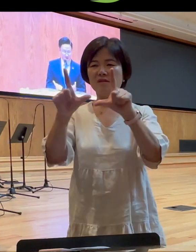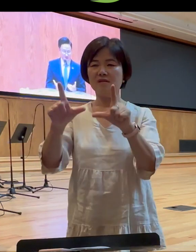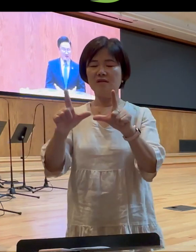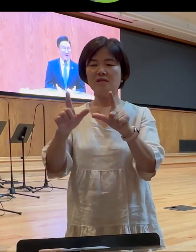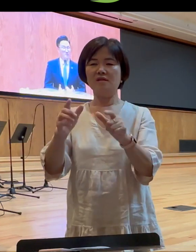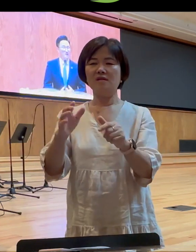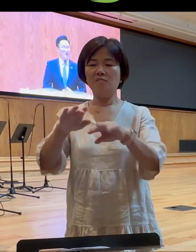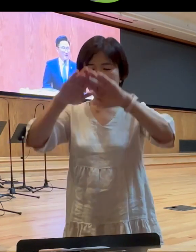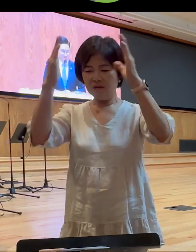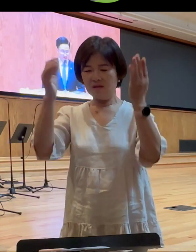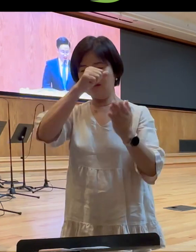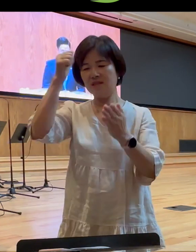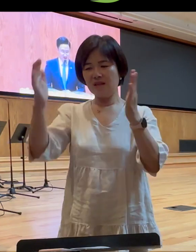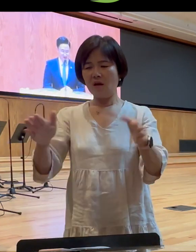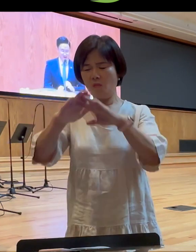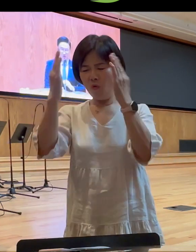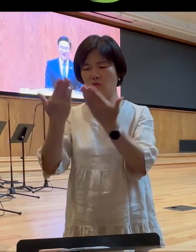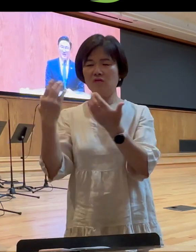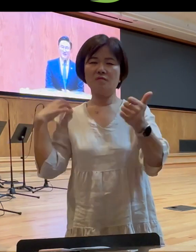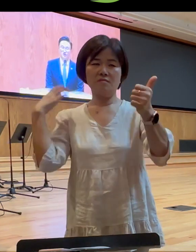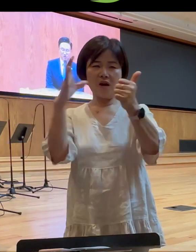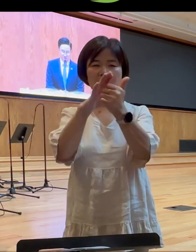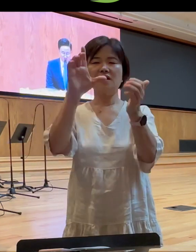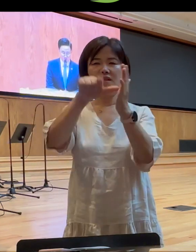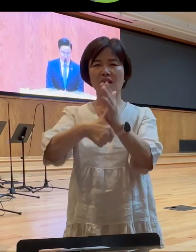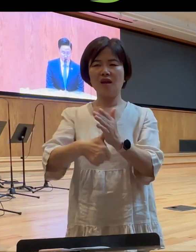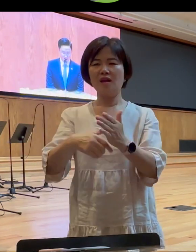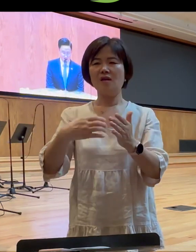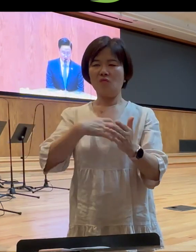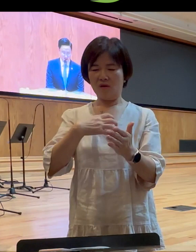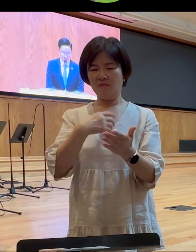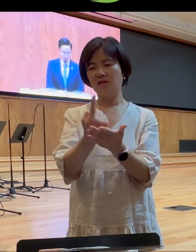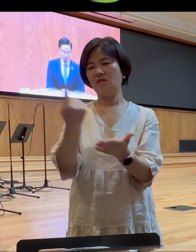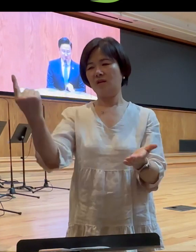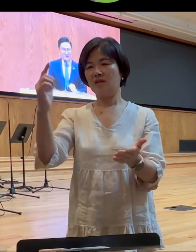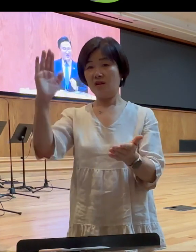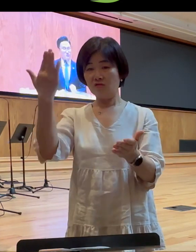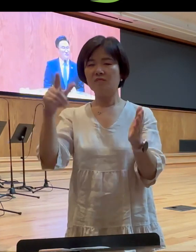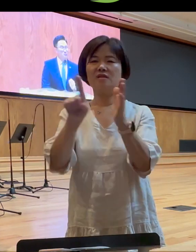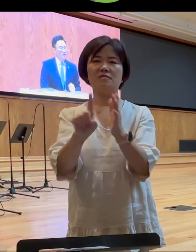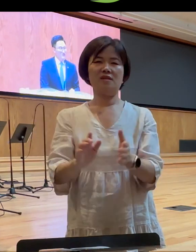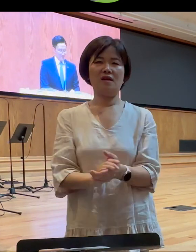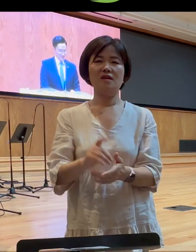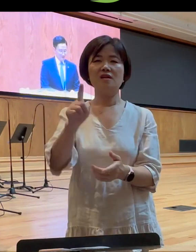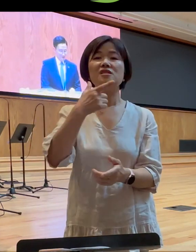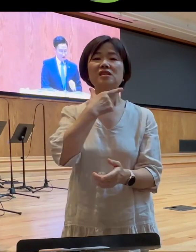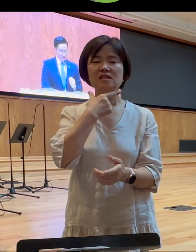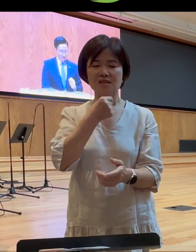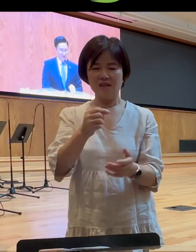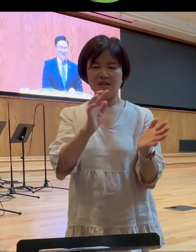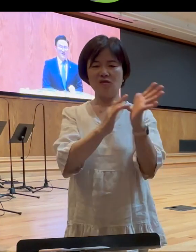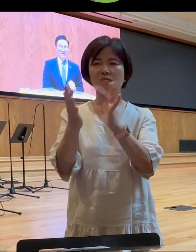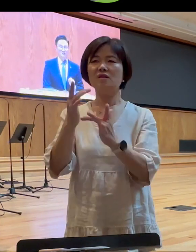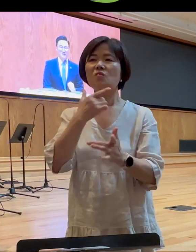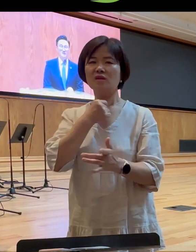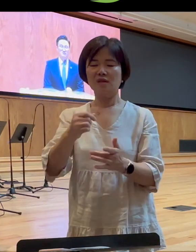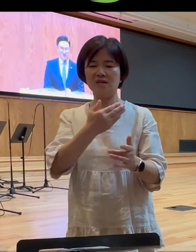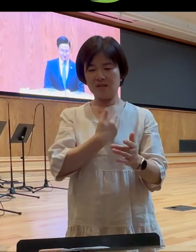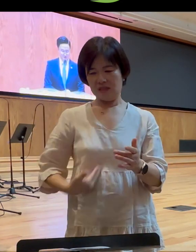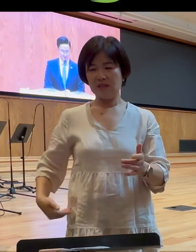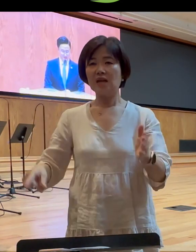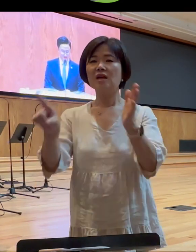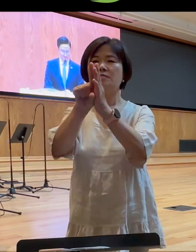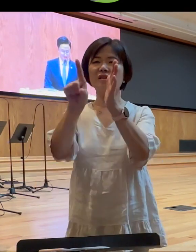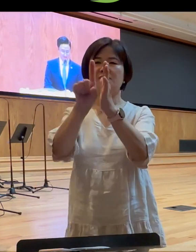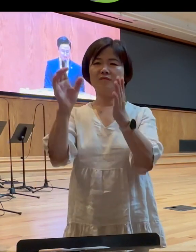전체를 의탁하며 내어 맡길 때 떠나가게 될 줄 믿습니다. 이것이 예수님이 원하시는 제자의